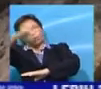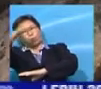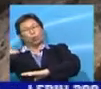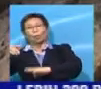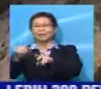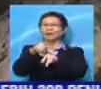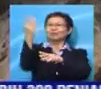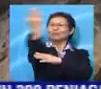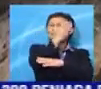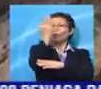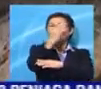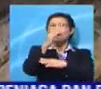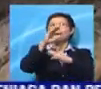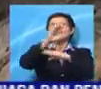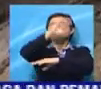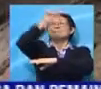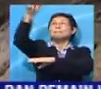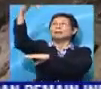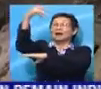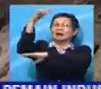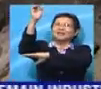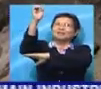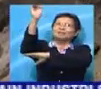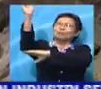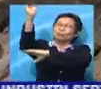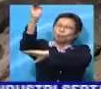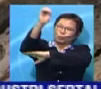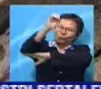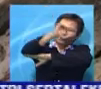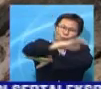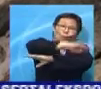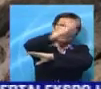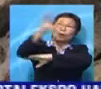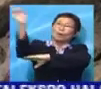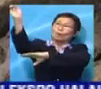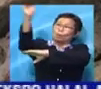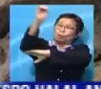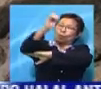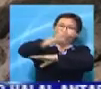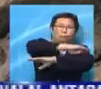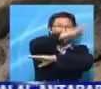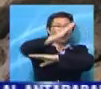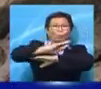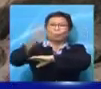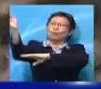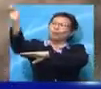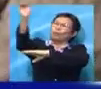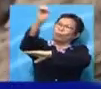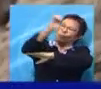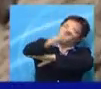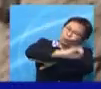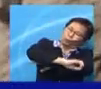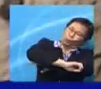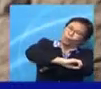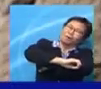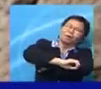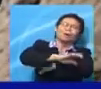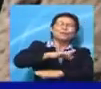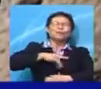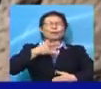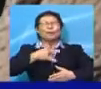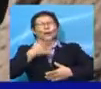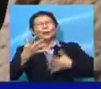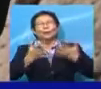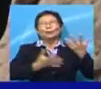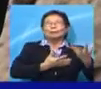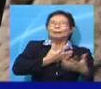saat terbenamnya matahari di balik Banjaran Nakawan. Cari kata yang dapat melambangkan perasaan yang bermain di dalam hati